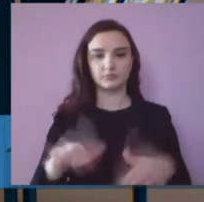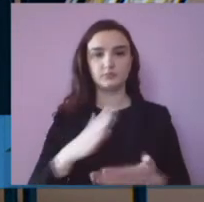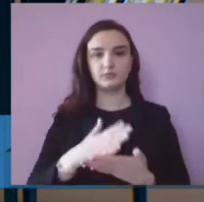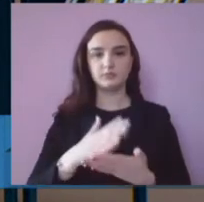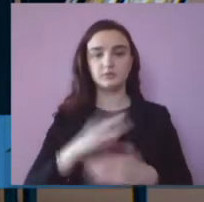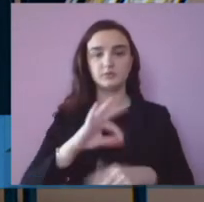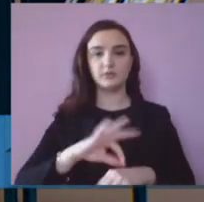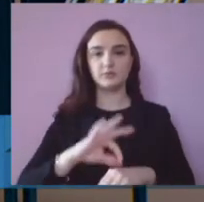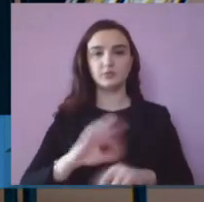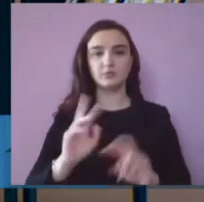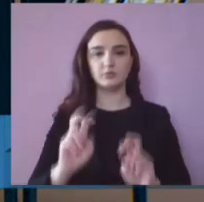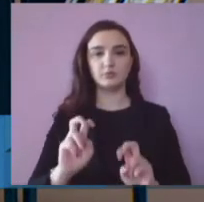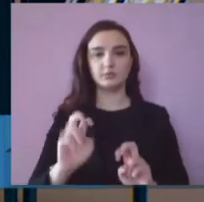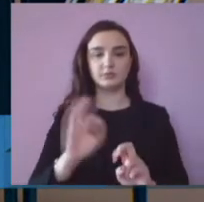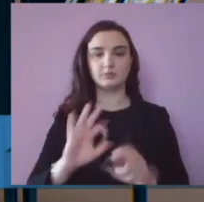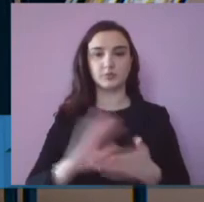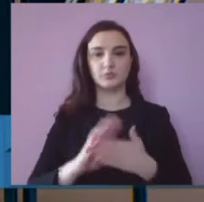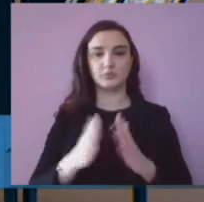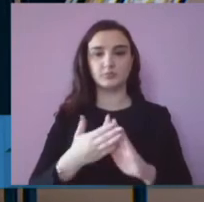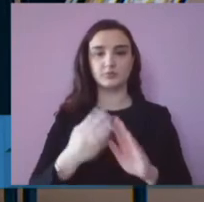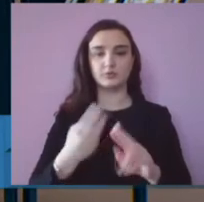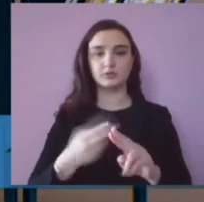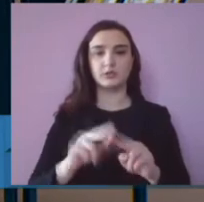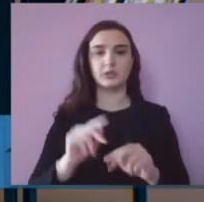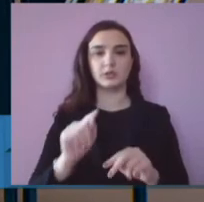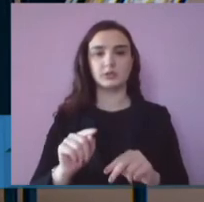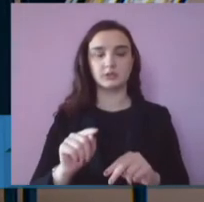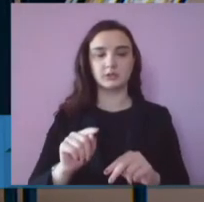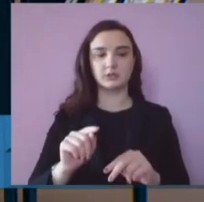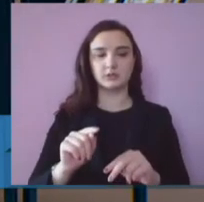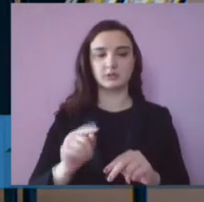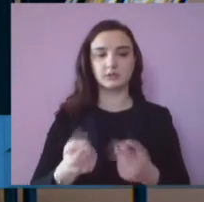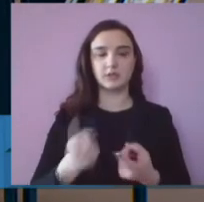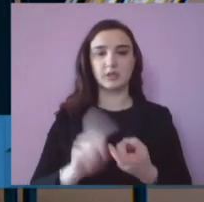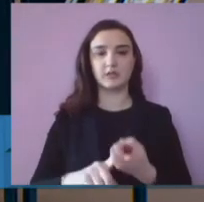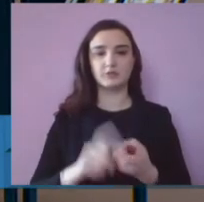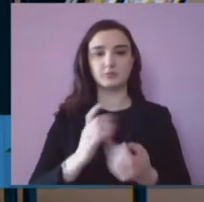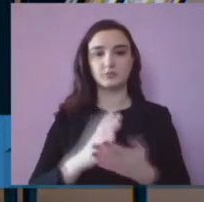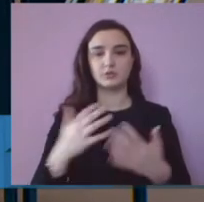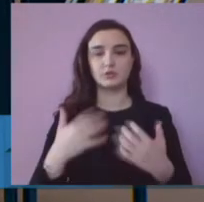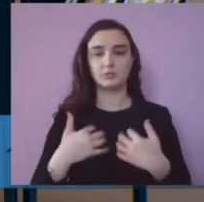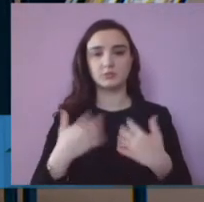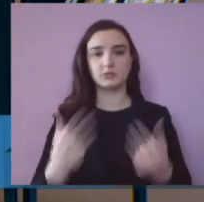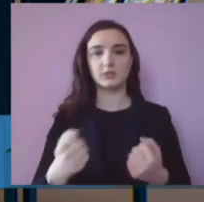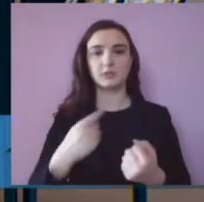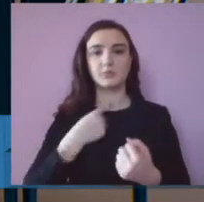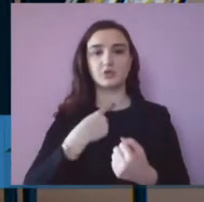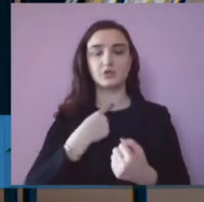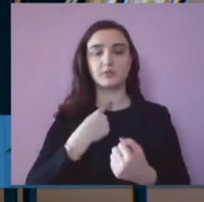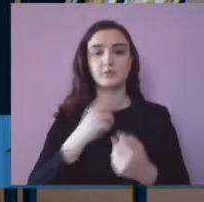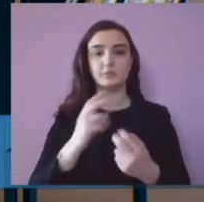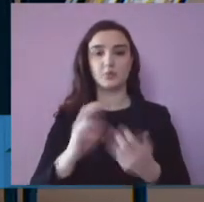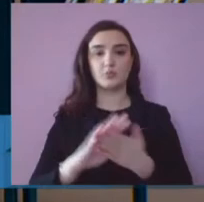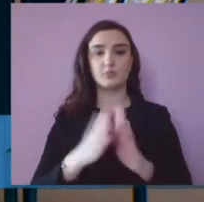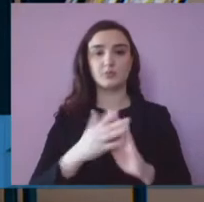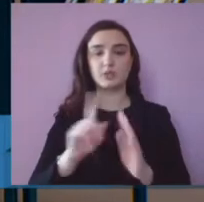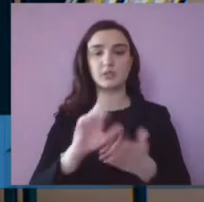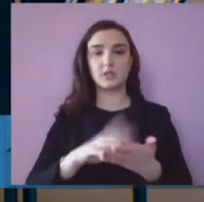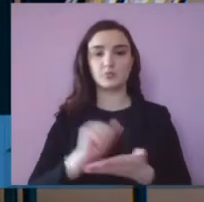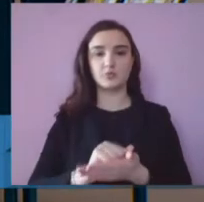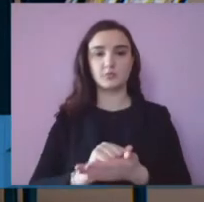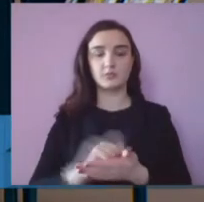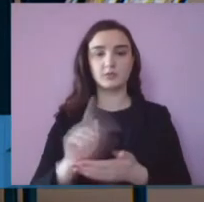ავადმყოფობის პირობებში. ანუ ეს ერთმანეთთან დაკავშირებულია, ჯანმრთელი ფარისებრი ჯირკვლის პირობებში რა საფუჭებს, რა